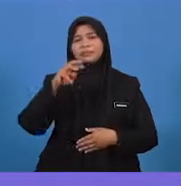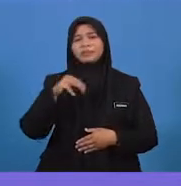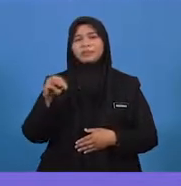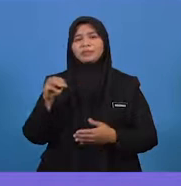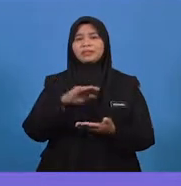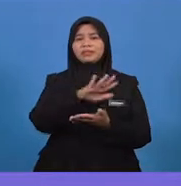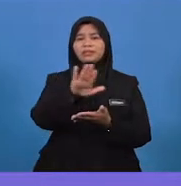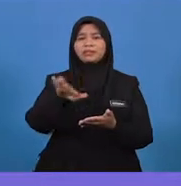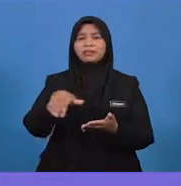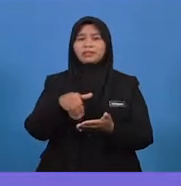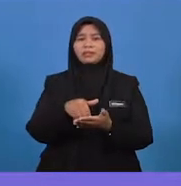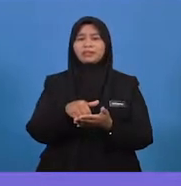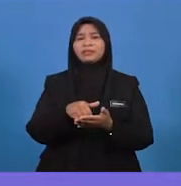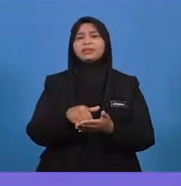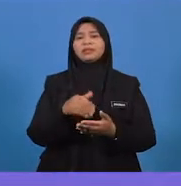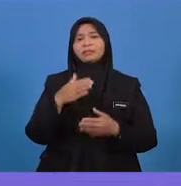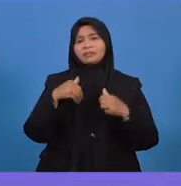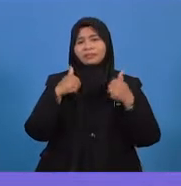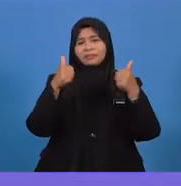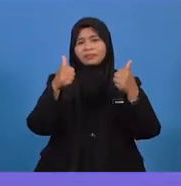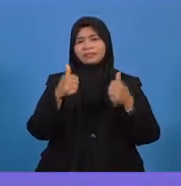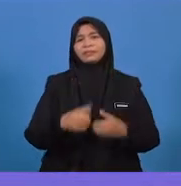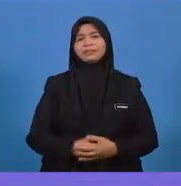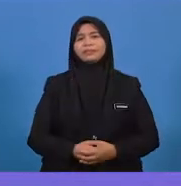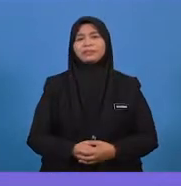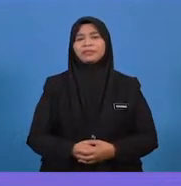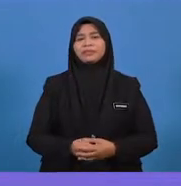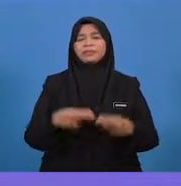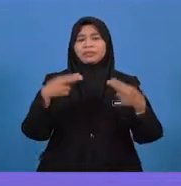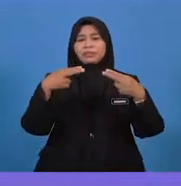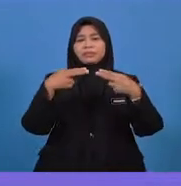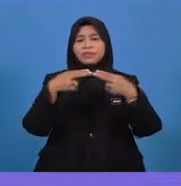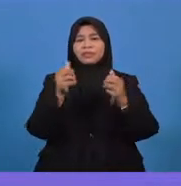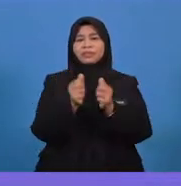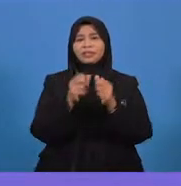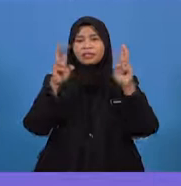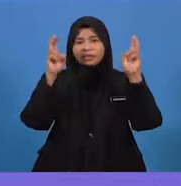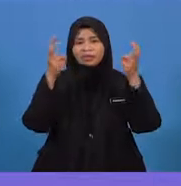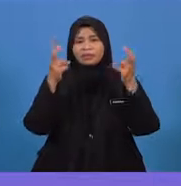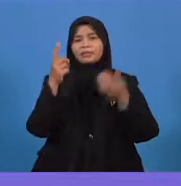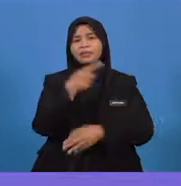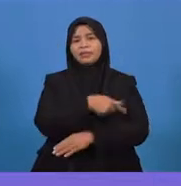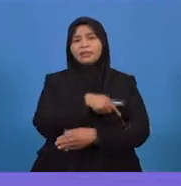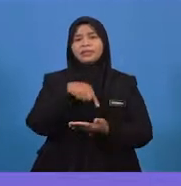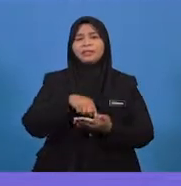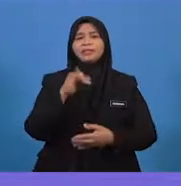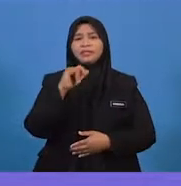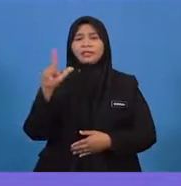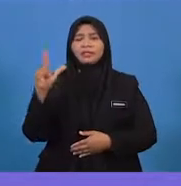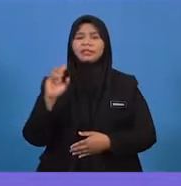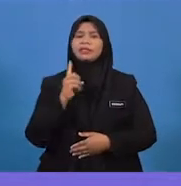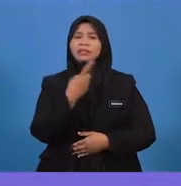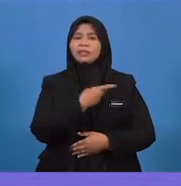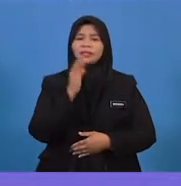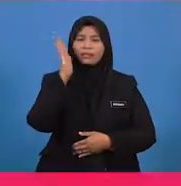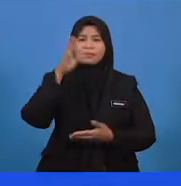Ustazah sememangnya generasi hebat. Kaitannya dengan tajuk kita pada hari ini ialah kita